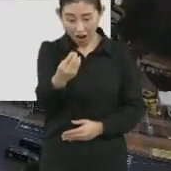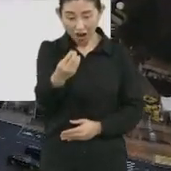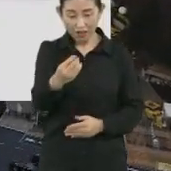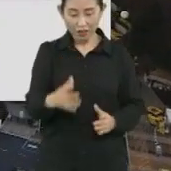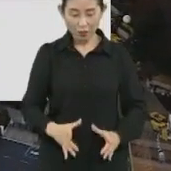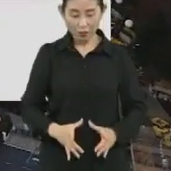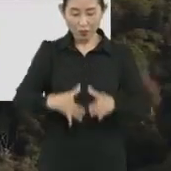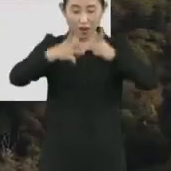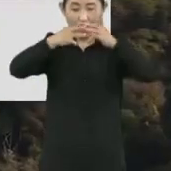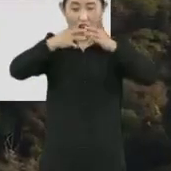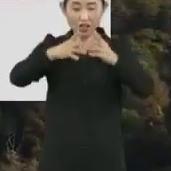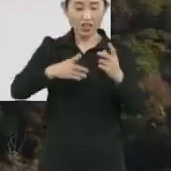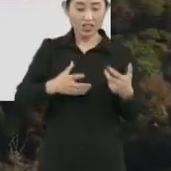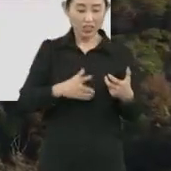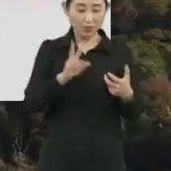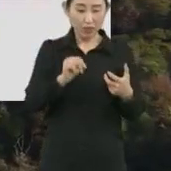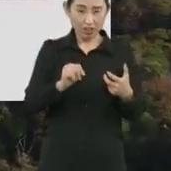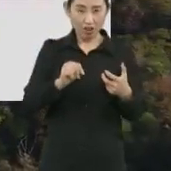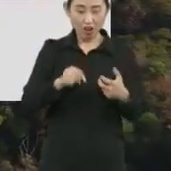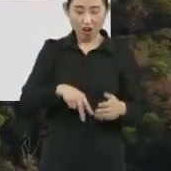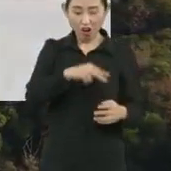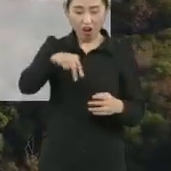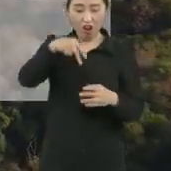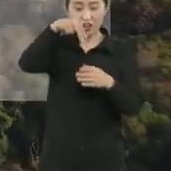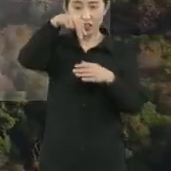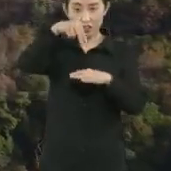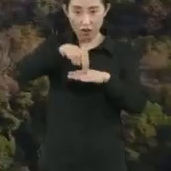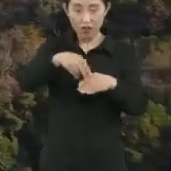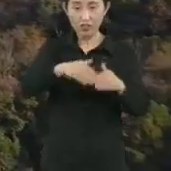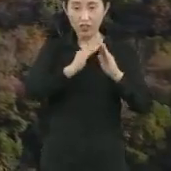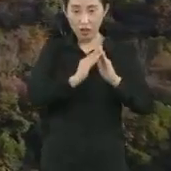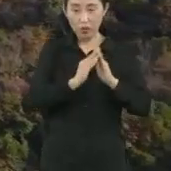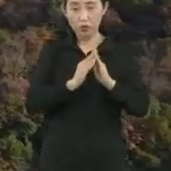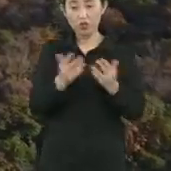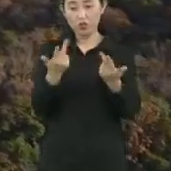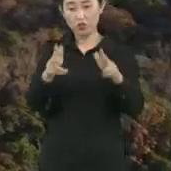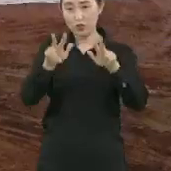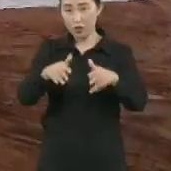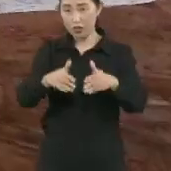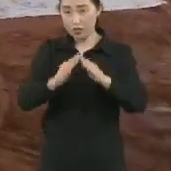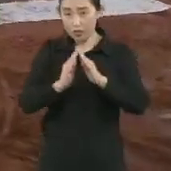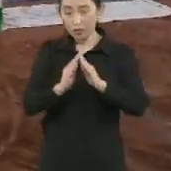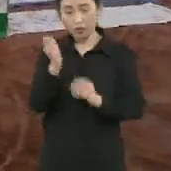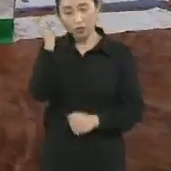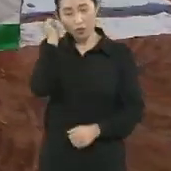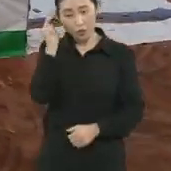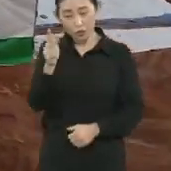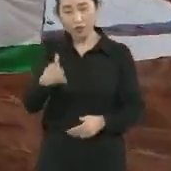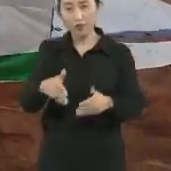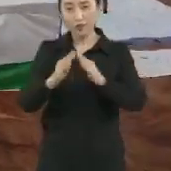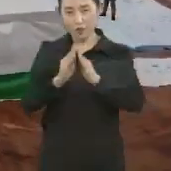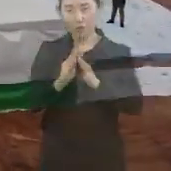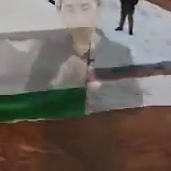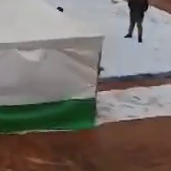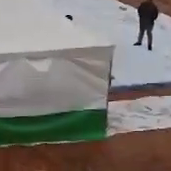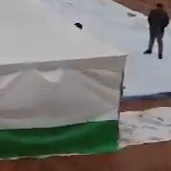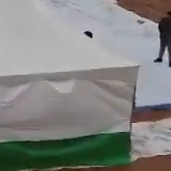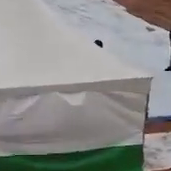높이 70m의 스카이 전망대를 비롯해 치유 정원과 숙박시설, 휴양 문화시설이 들어설 예정입니다.